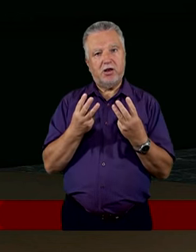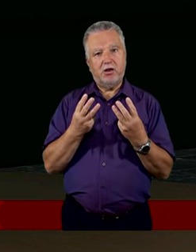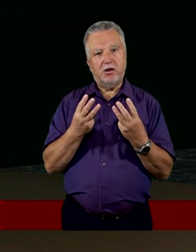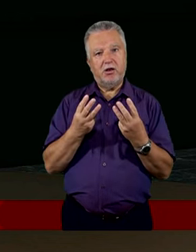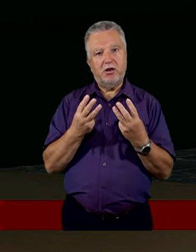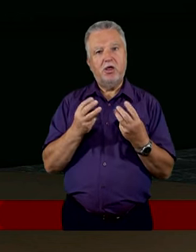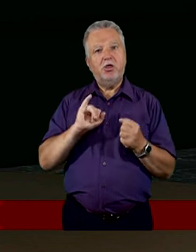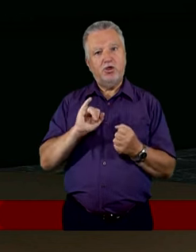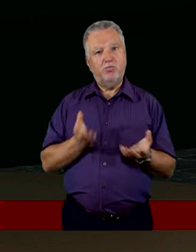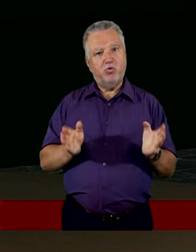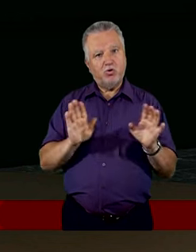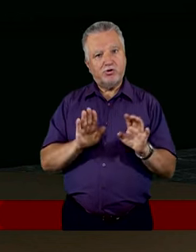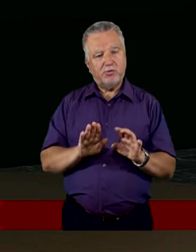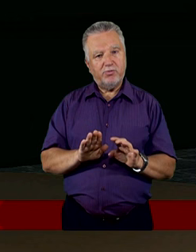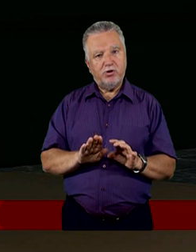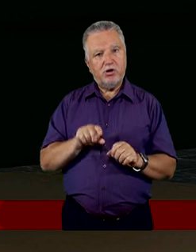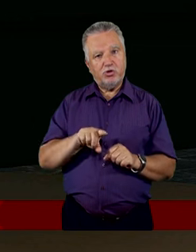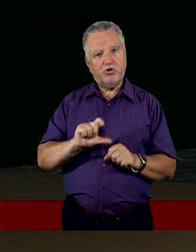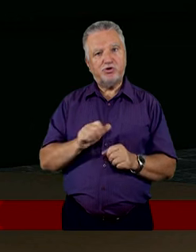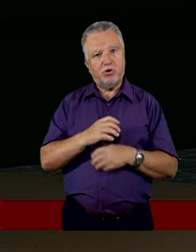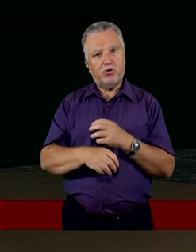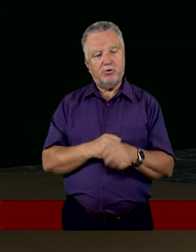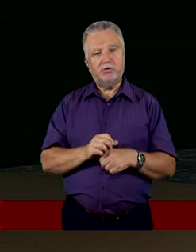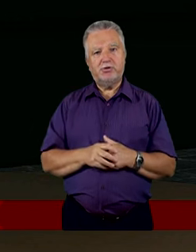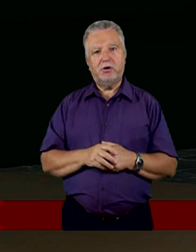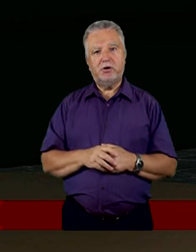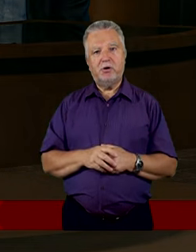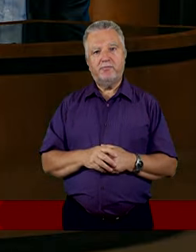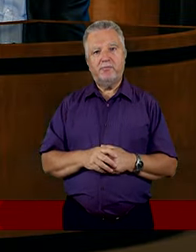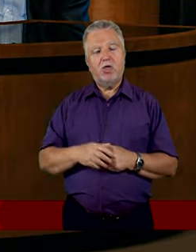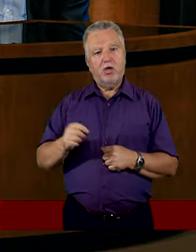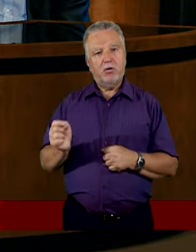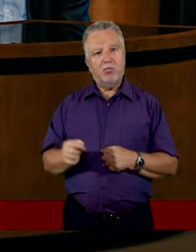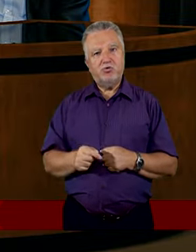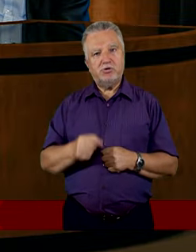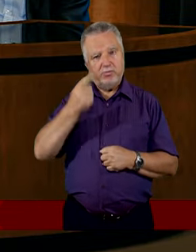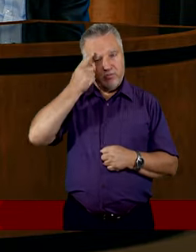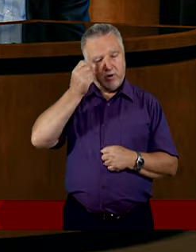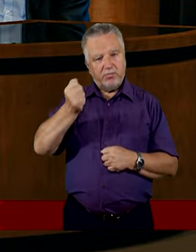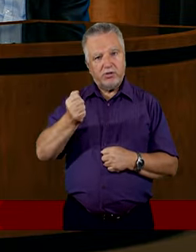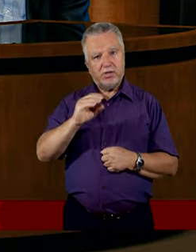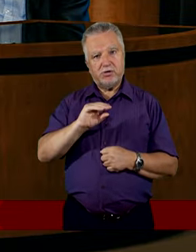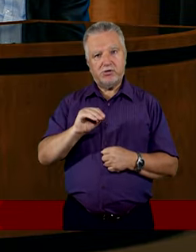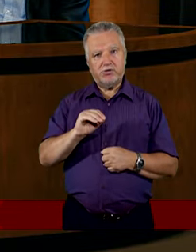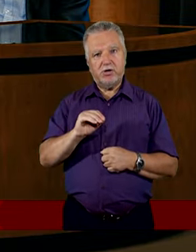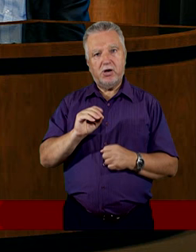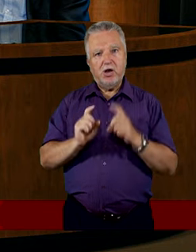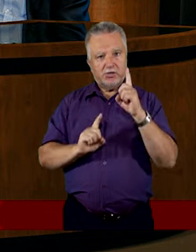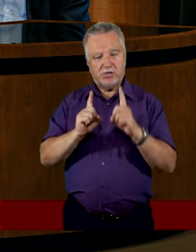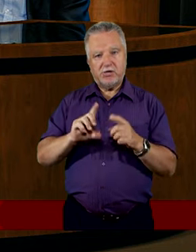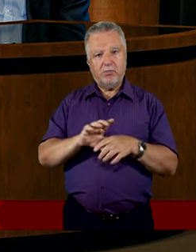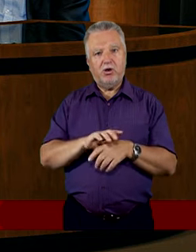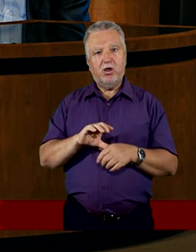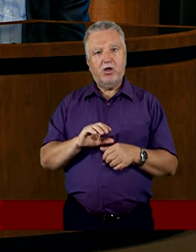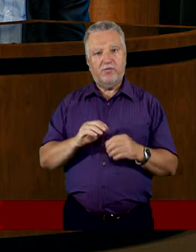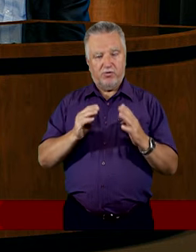ważną i bardzo błogosławioną również. Także to musimy też pamiętać, że niekiedy w domu,